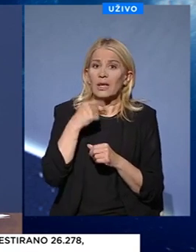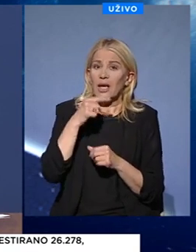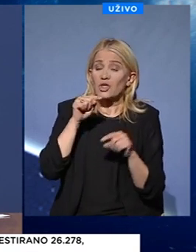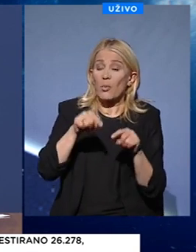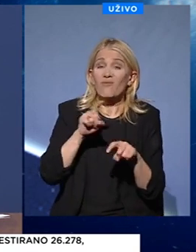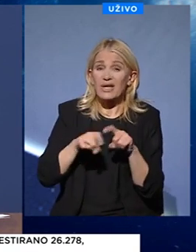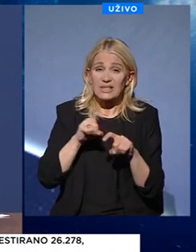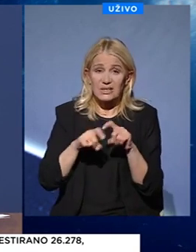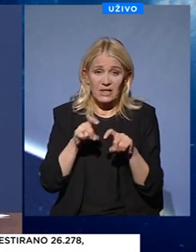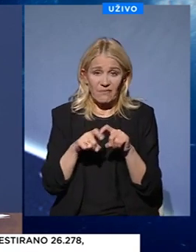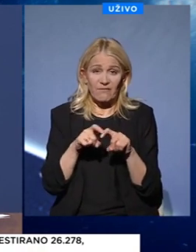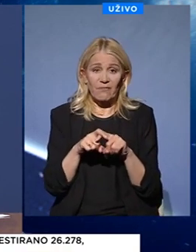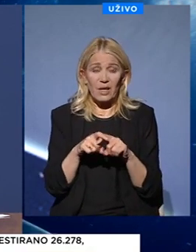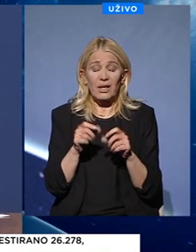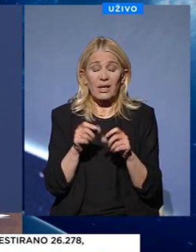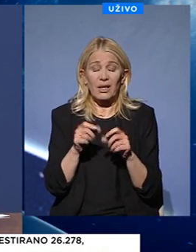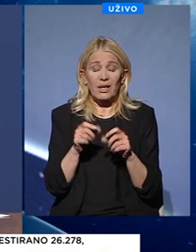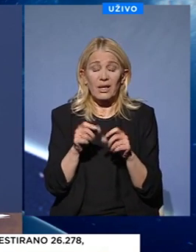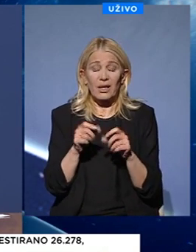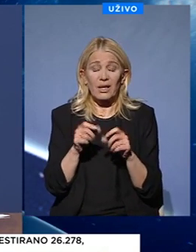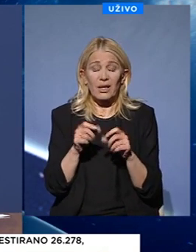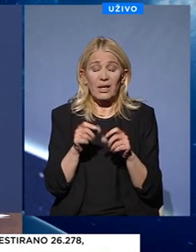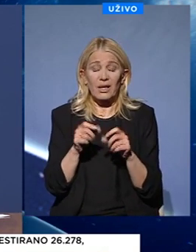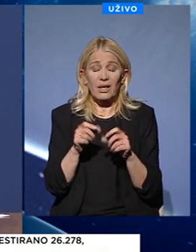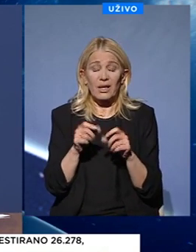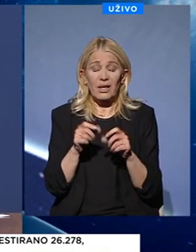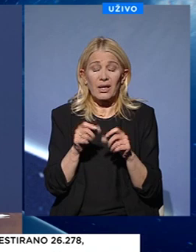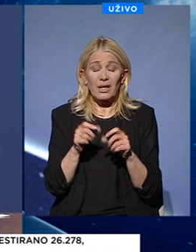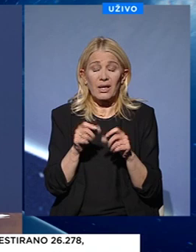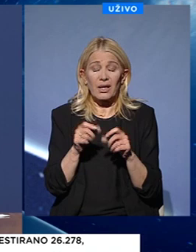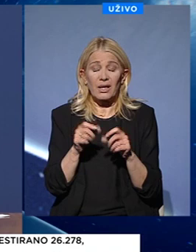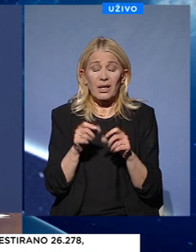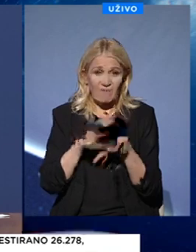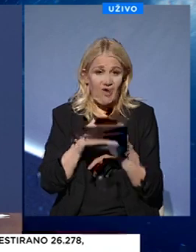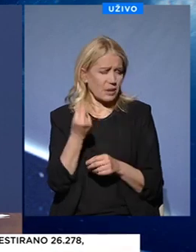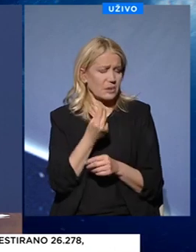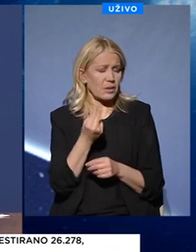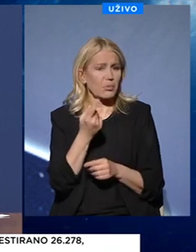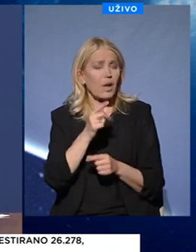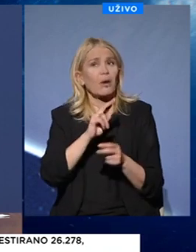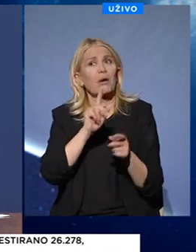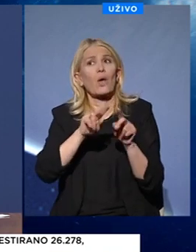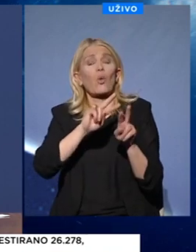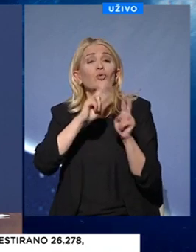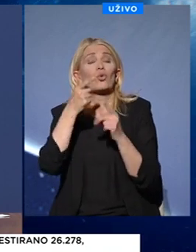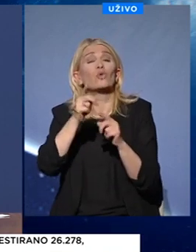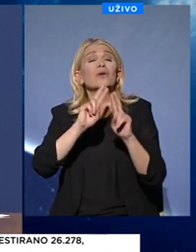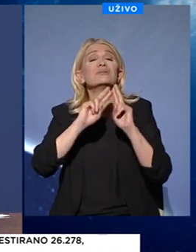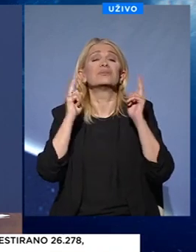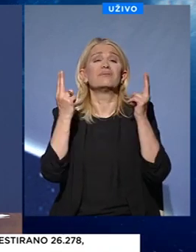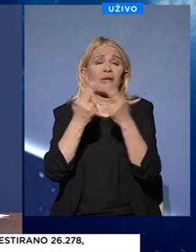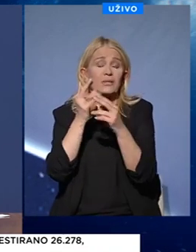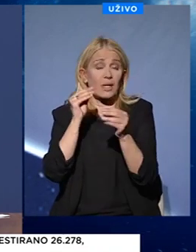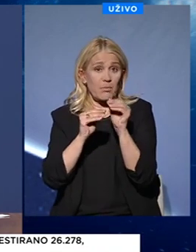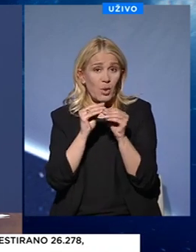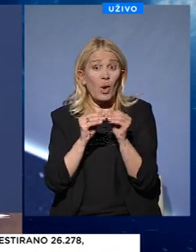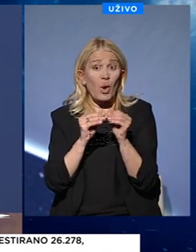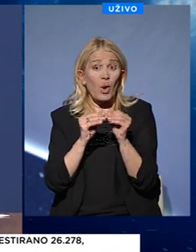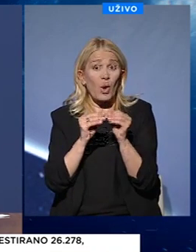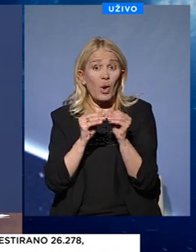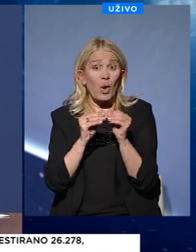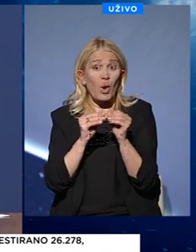stvar sa koronom nije samo stvar Srbije ili nekoga drugo, da je globalna stvar, u najmanju ruku